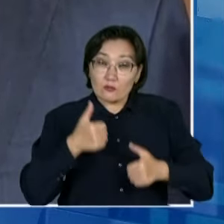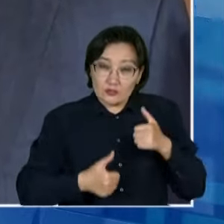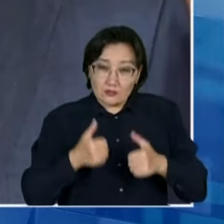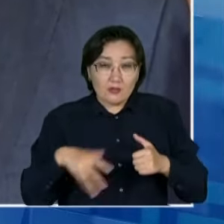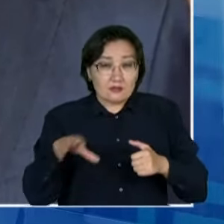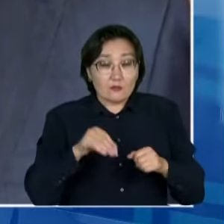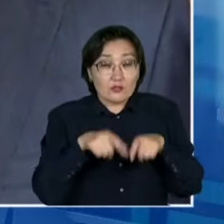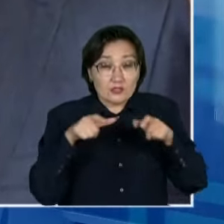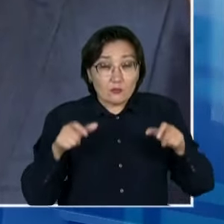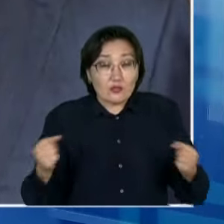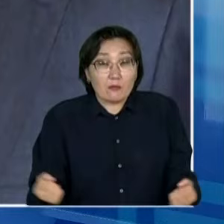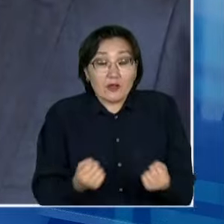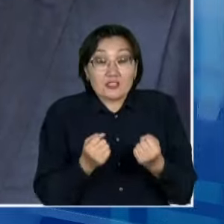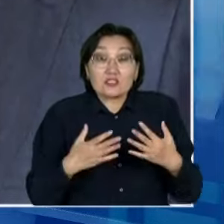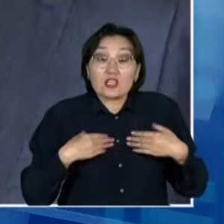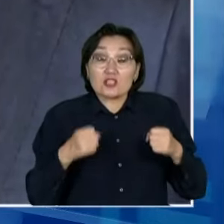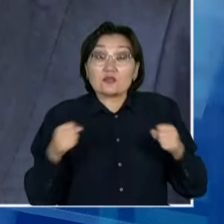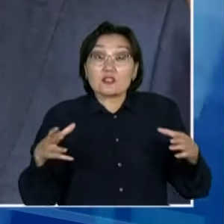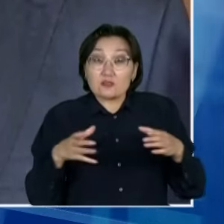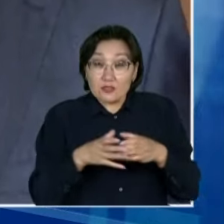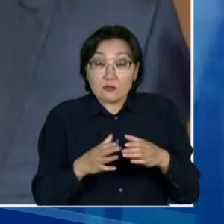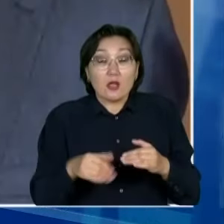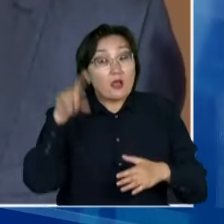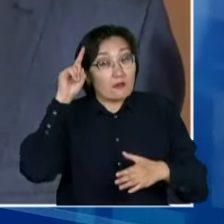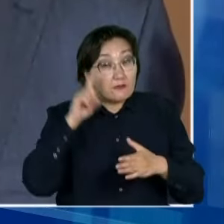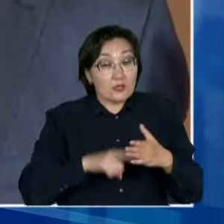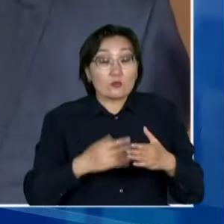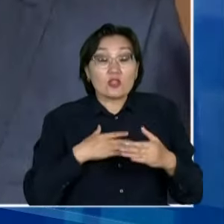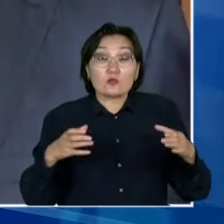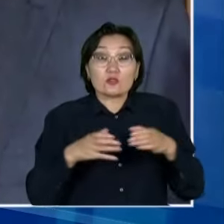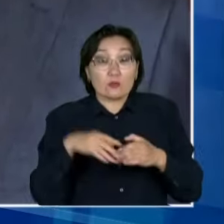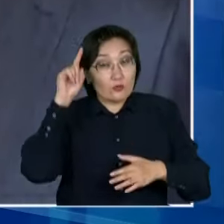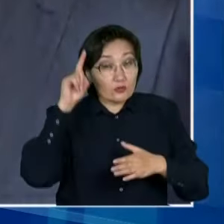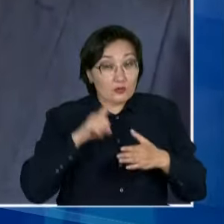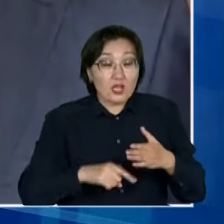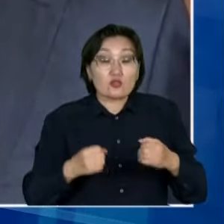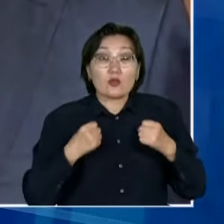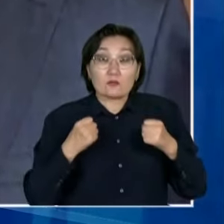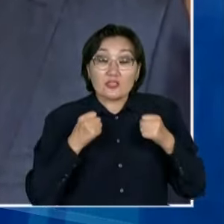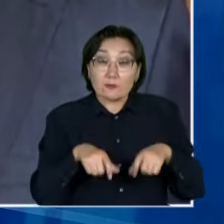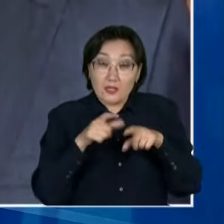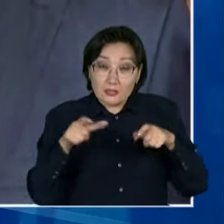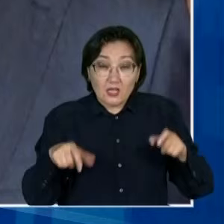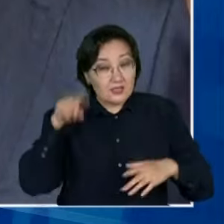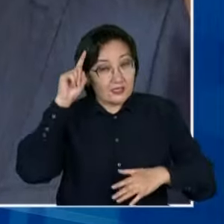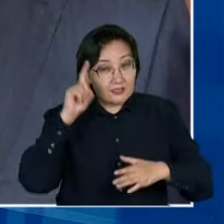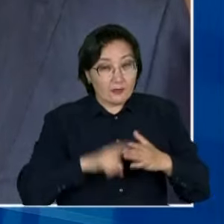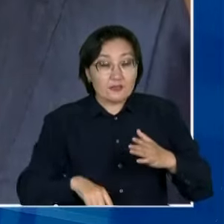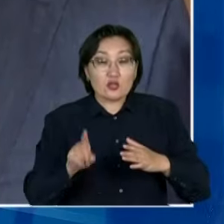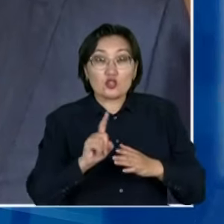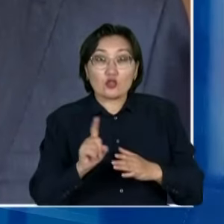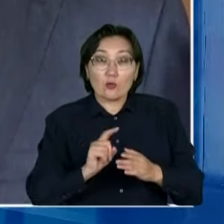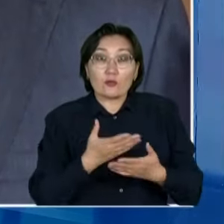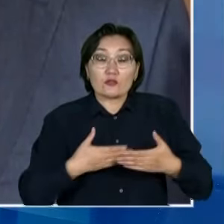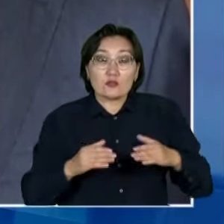всех казахстанцев болеть за наших спортсменов. И мы верим в нашу команду, мы верим в нашу сборную. И надеемся, что